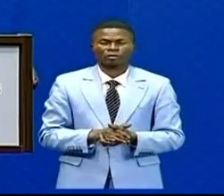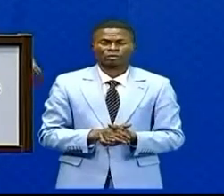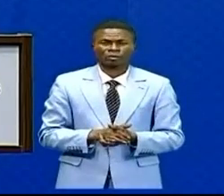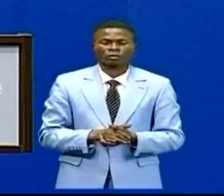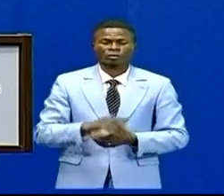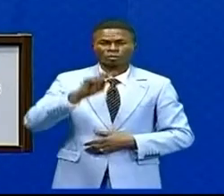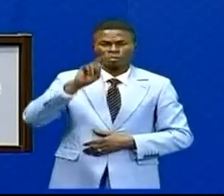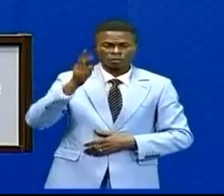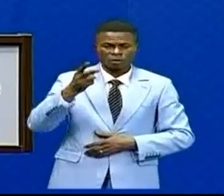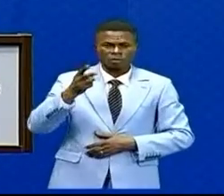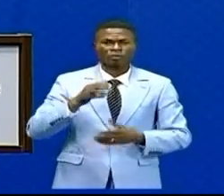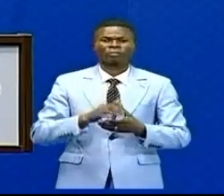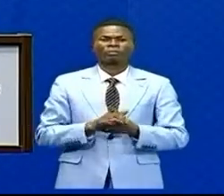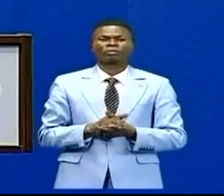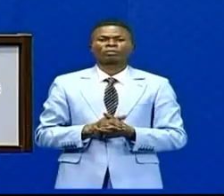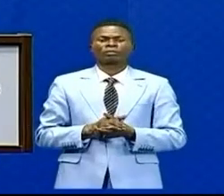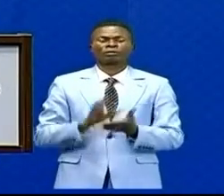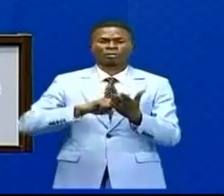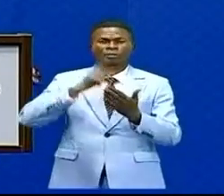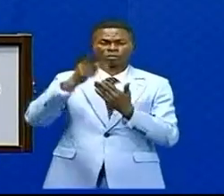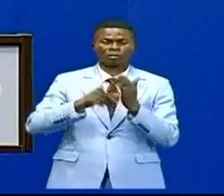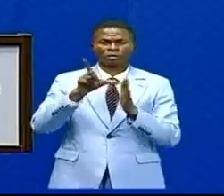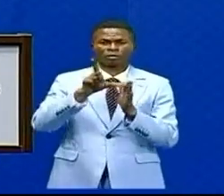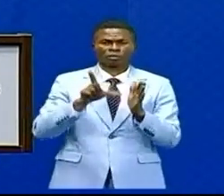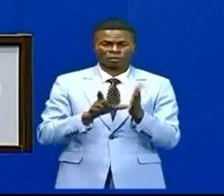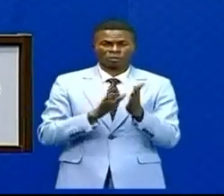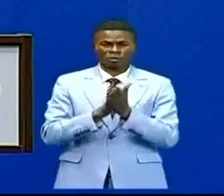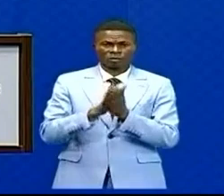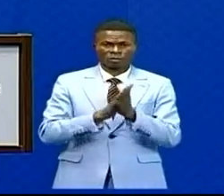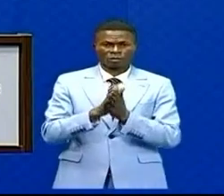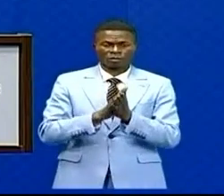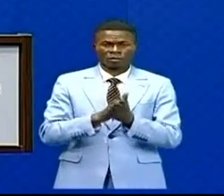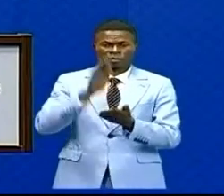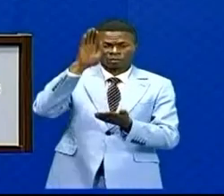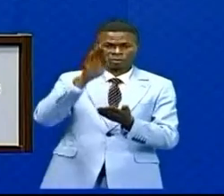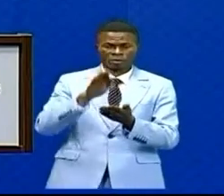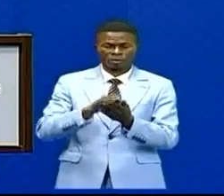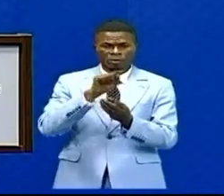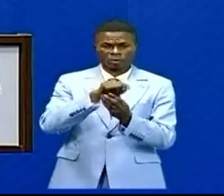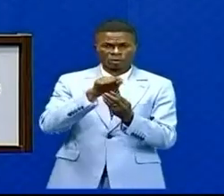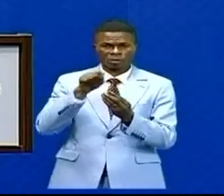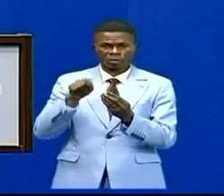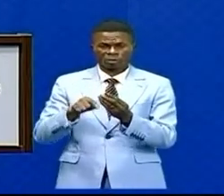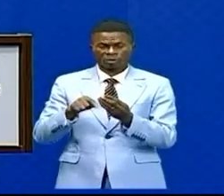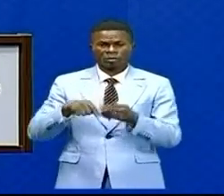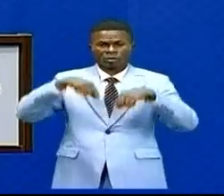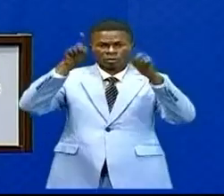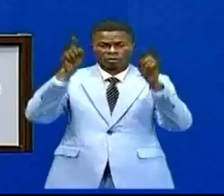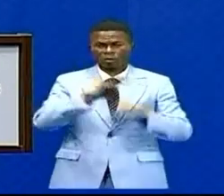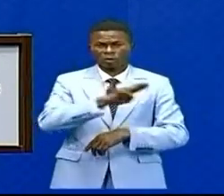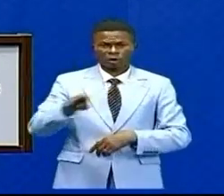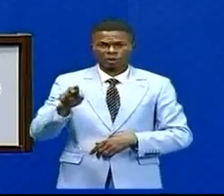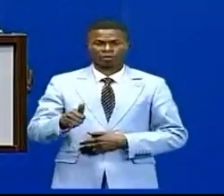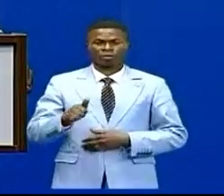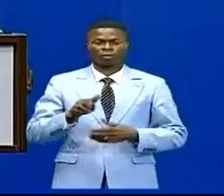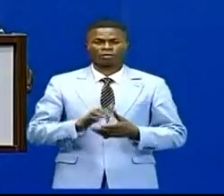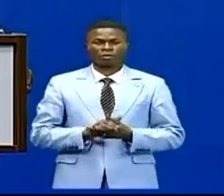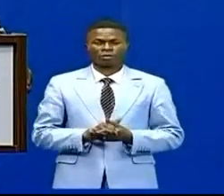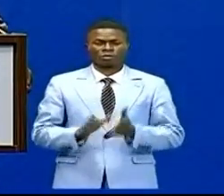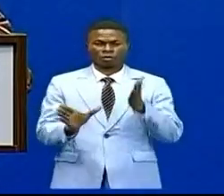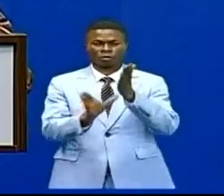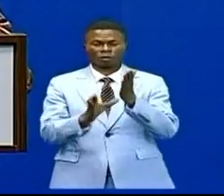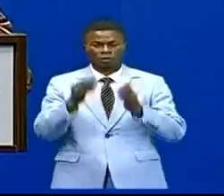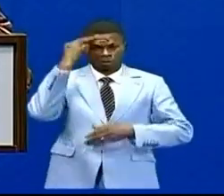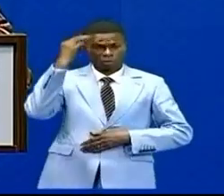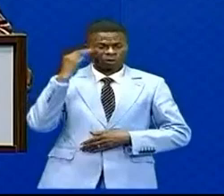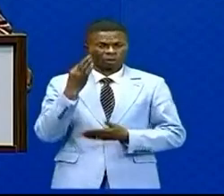2. Projet de loi portant reddition des comptes de l'exercice 2021. La vice-ministre